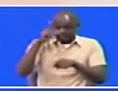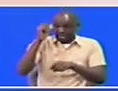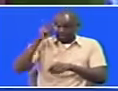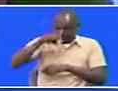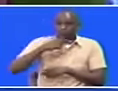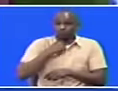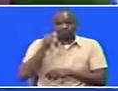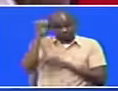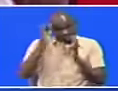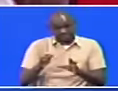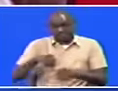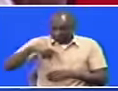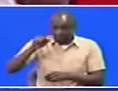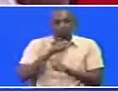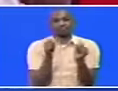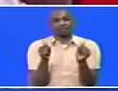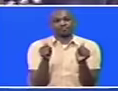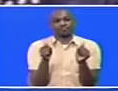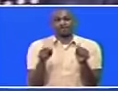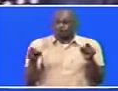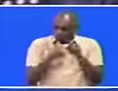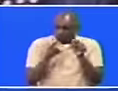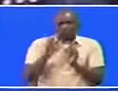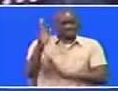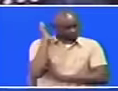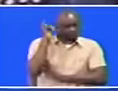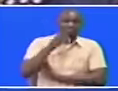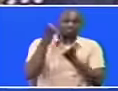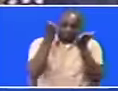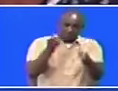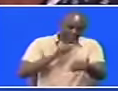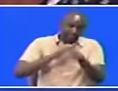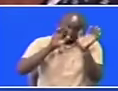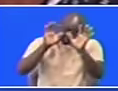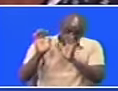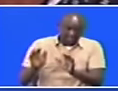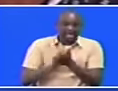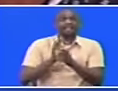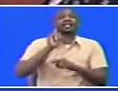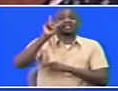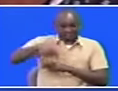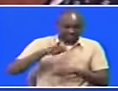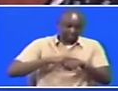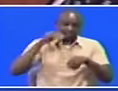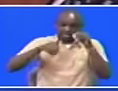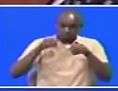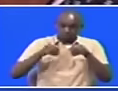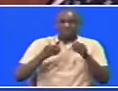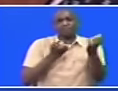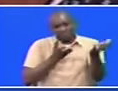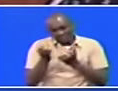likitaka wanasiasa kucheza karata sawa na usalama kudumishwa wakati wa kampeni na baada ya uchaguzi ili